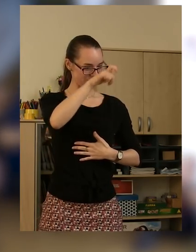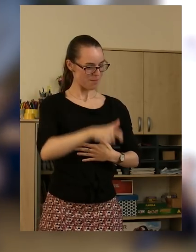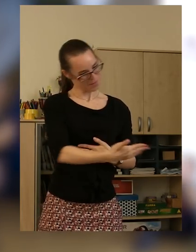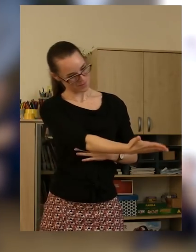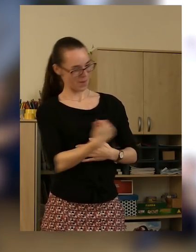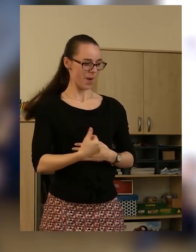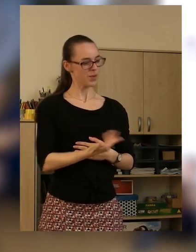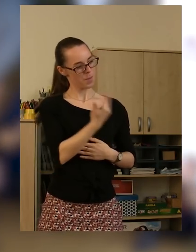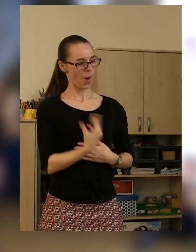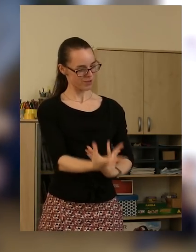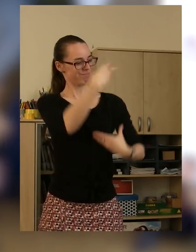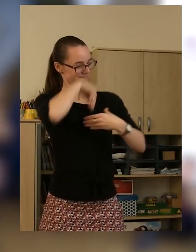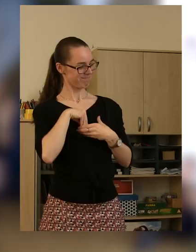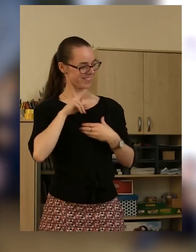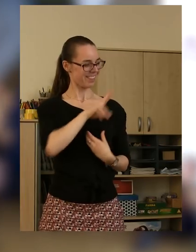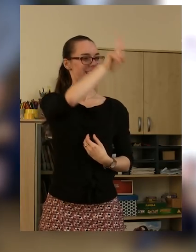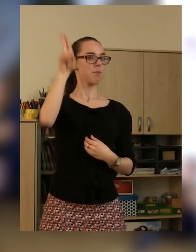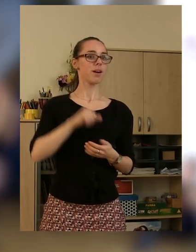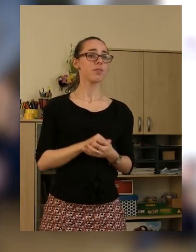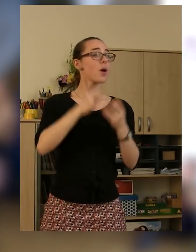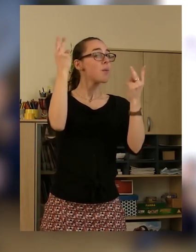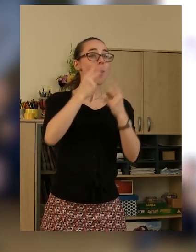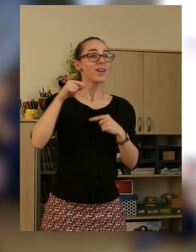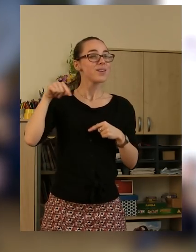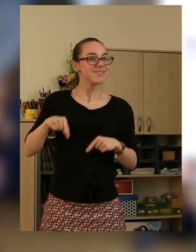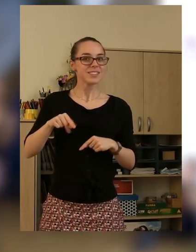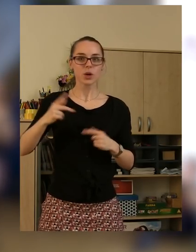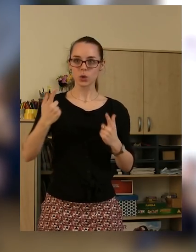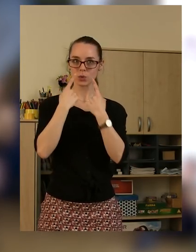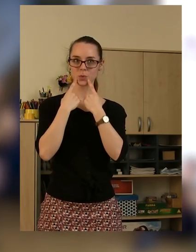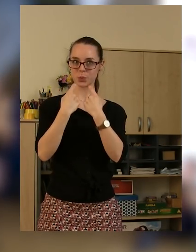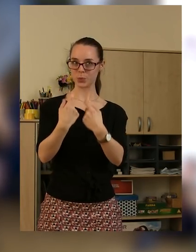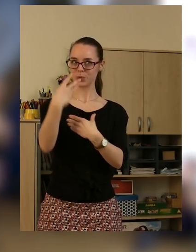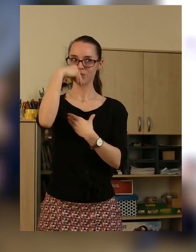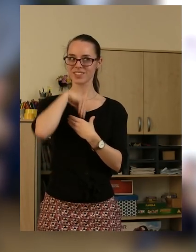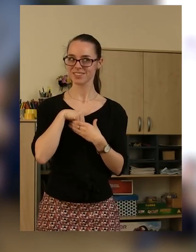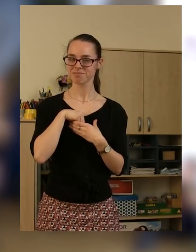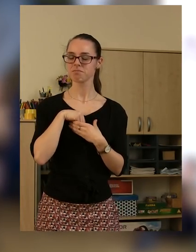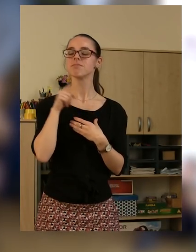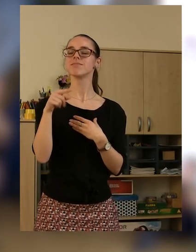Ten tam patřil. A podobně je to s tou naší duší. Ta naše duše občas říká, hele,